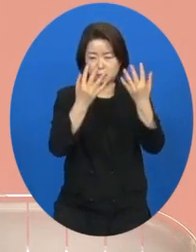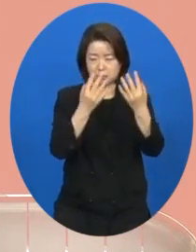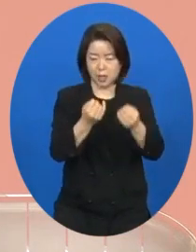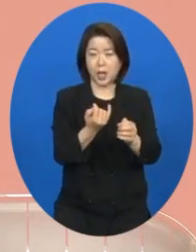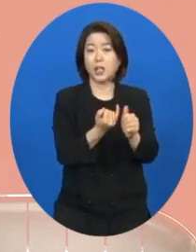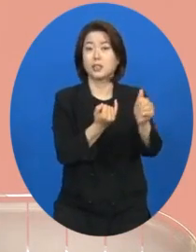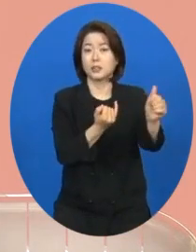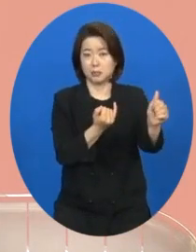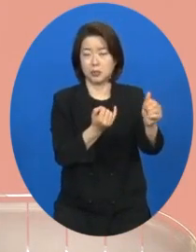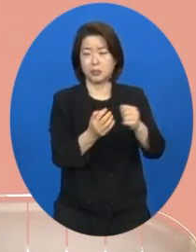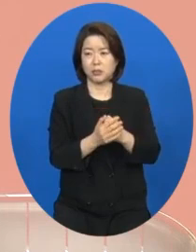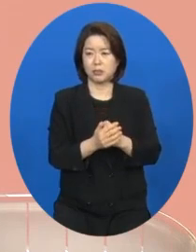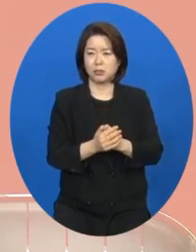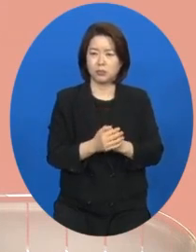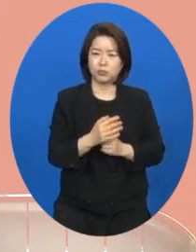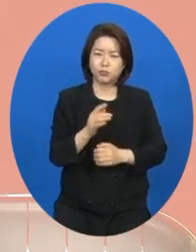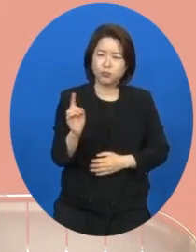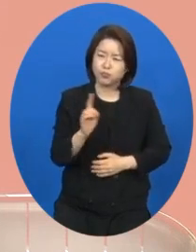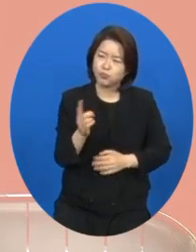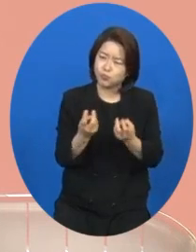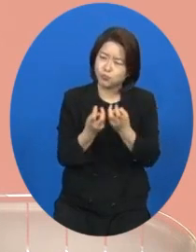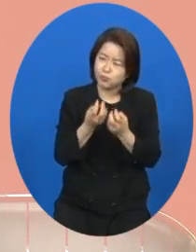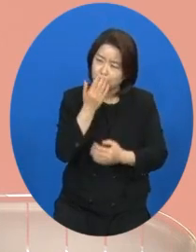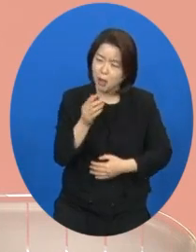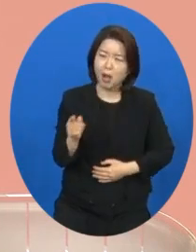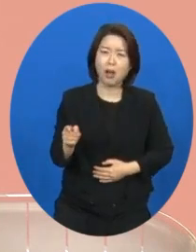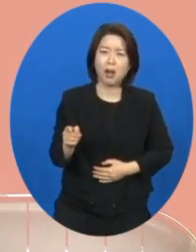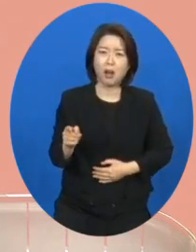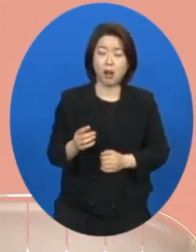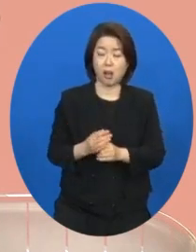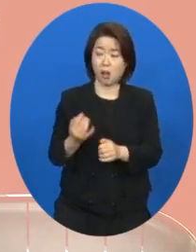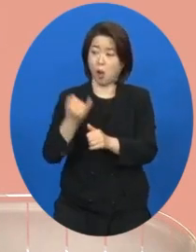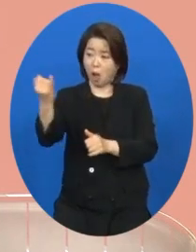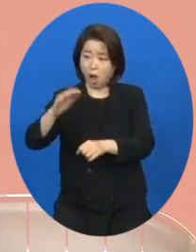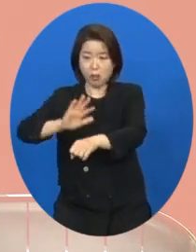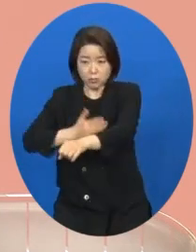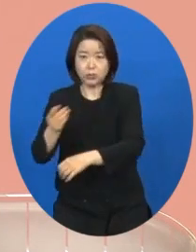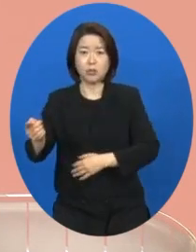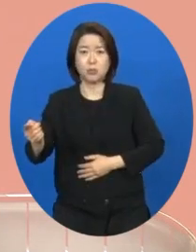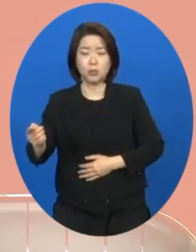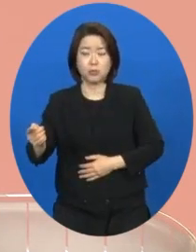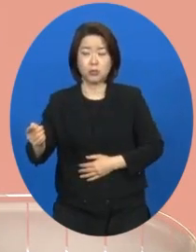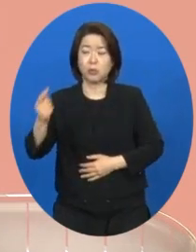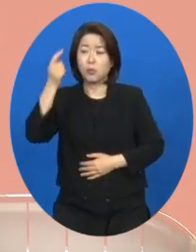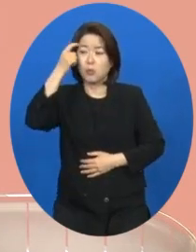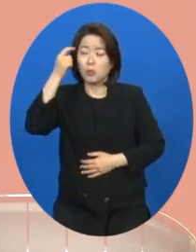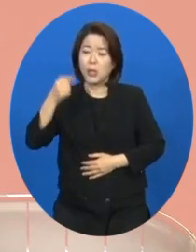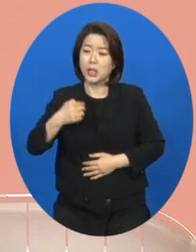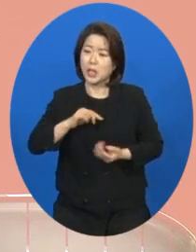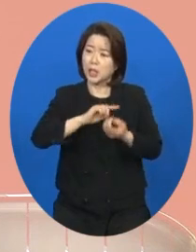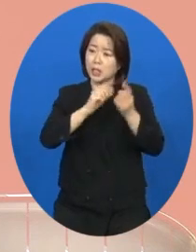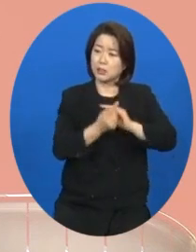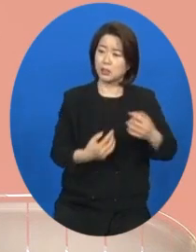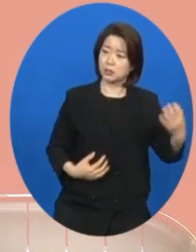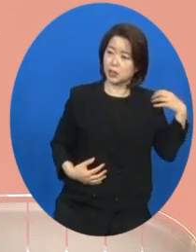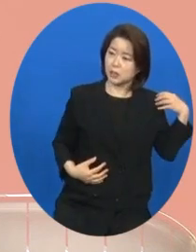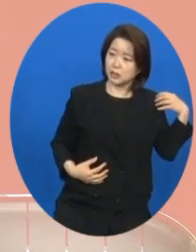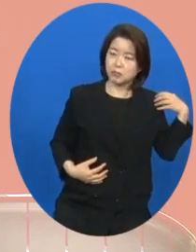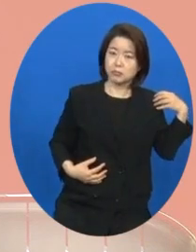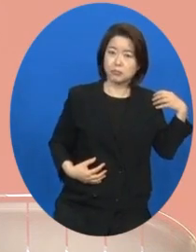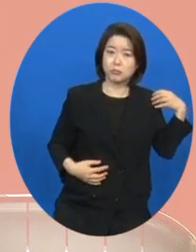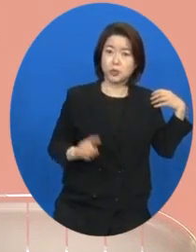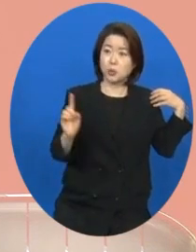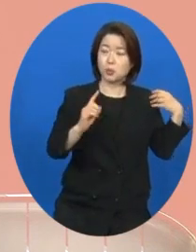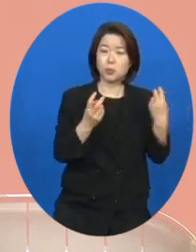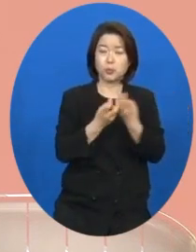남편들이 도대체 어떻게 그럴 수 있느냐, 아내가 잘못한 걸 남편이 책임진다, 그 어떻게 그렇게